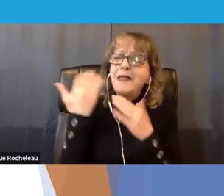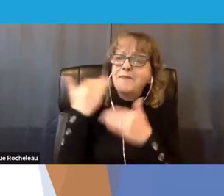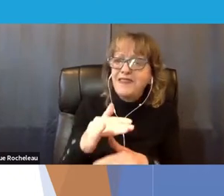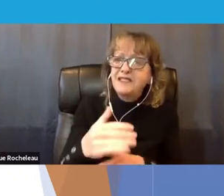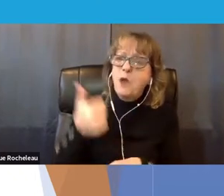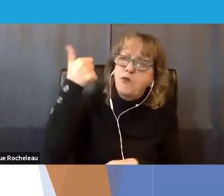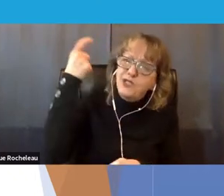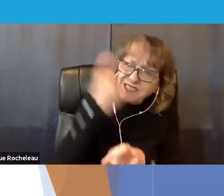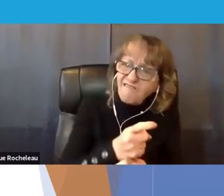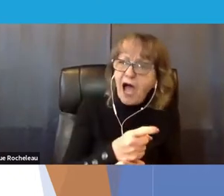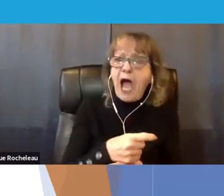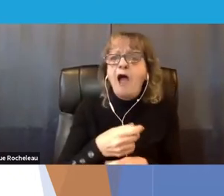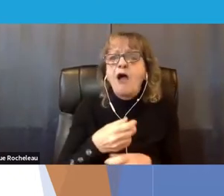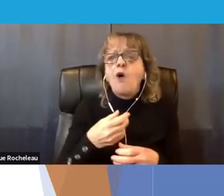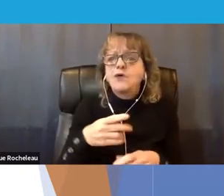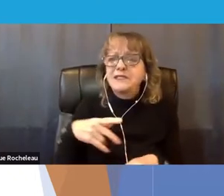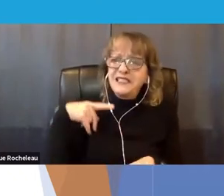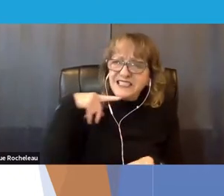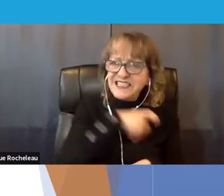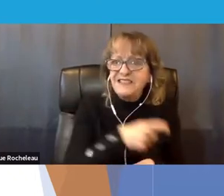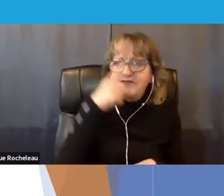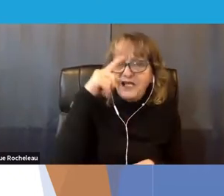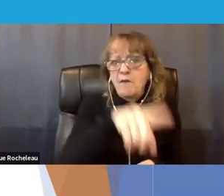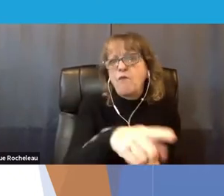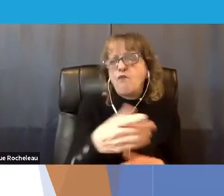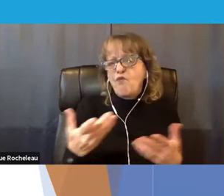plus de difficultés à investir dans le marché du travail.